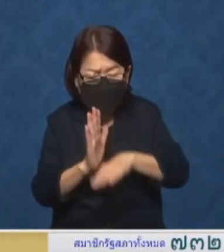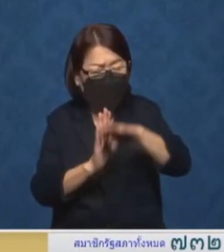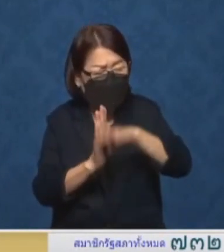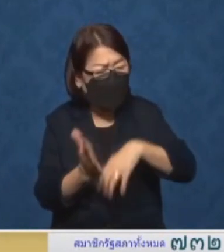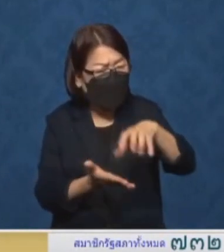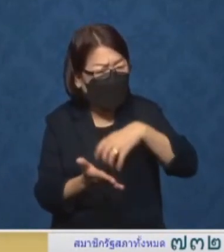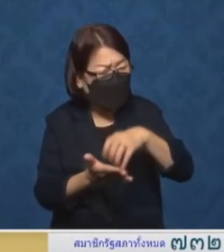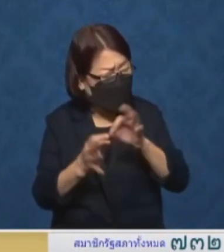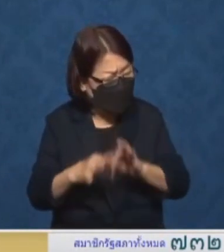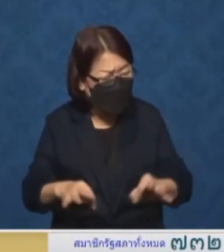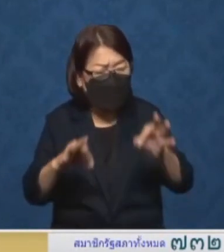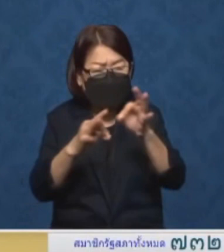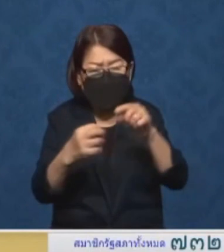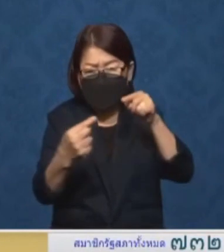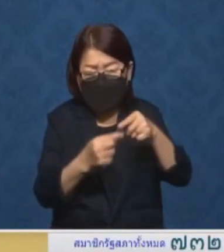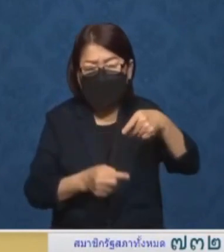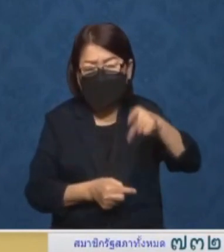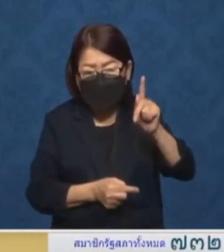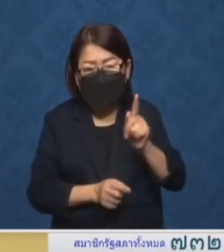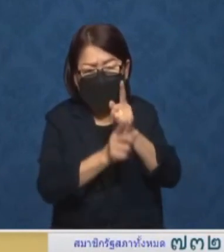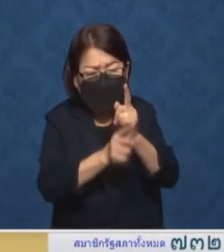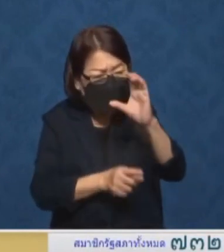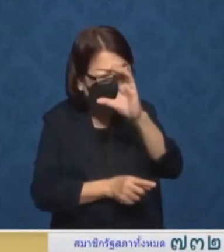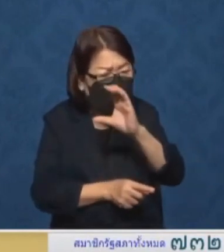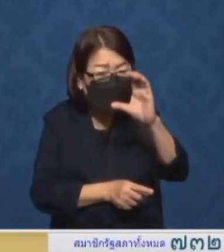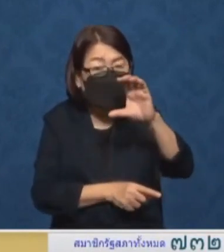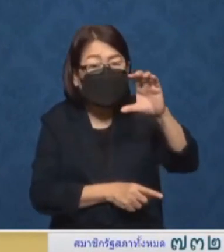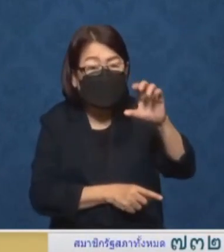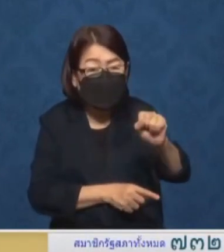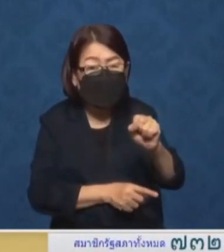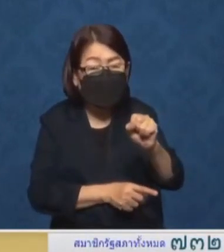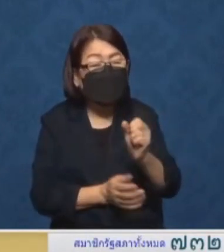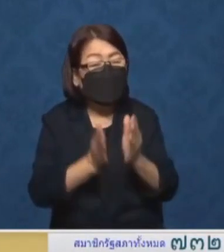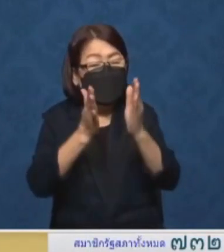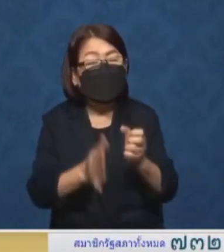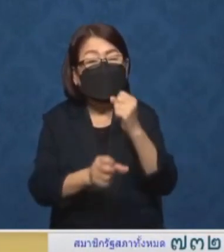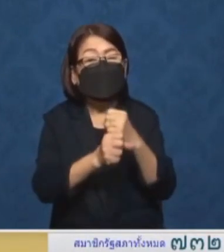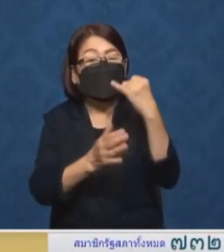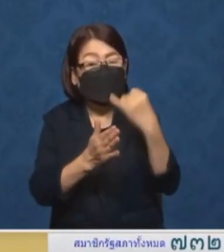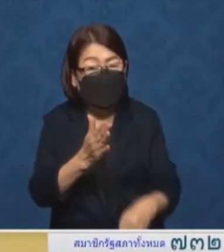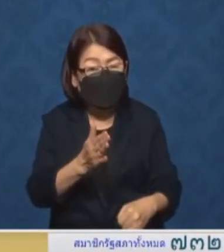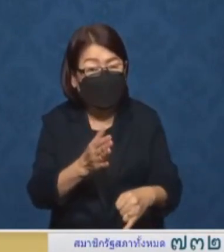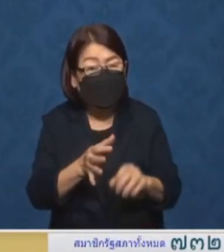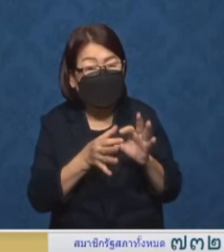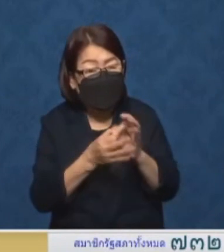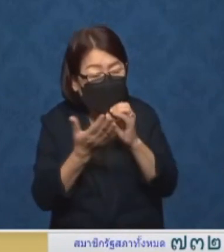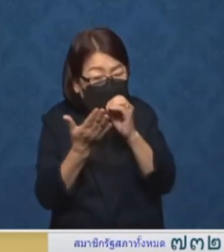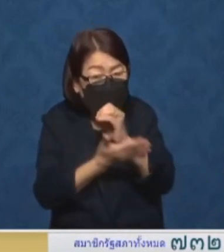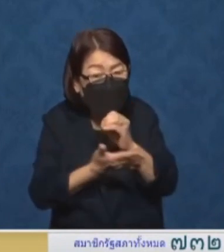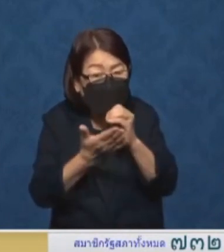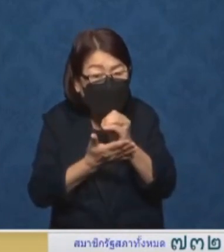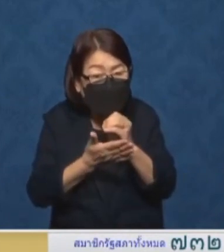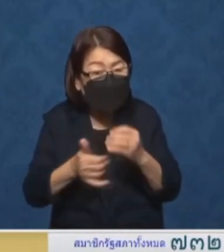างยิ่งในการปราบปรามกระทำความผิดเกี่ยวกับยาเสพติดให้โทษเดิมแล้วก็ท่านตัดออกให้โทษ